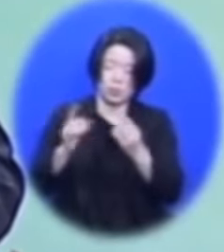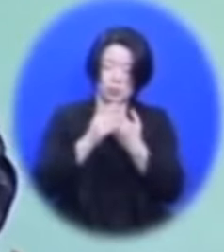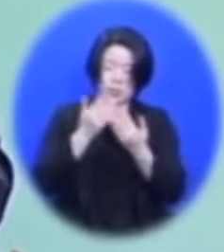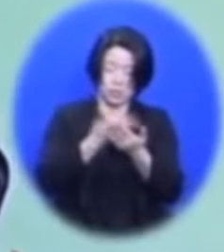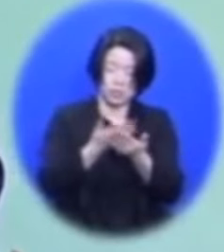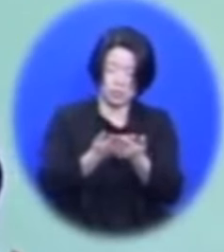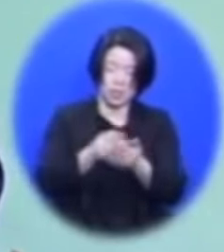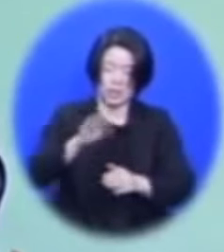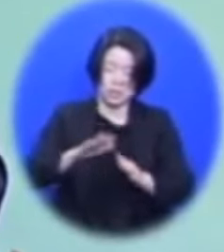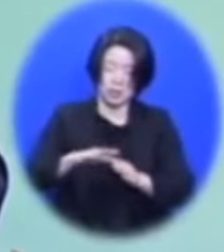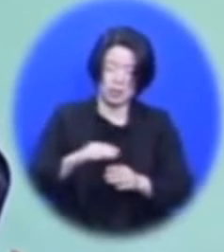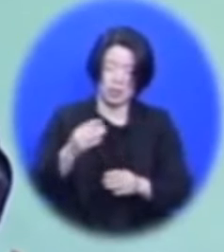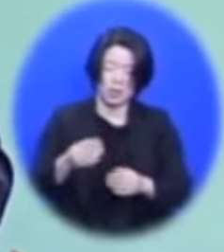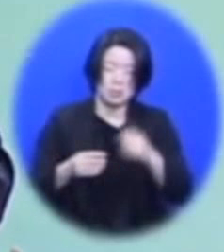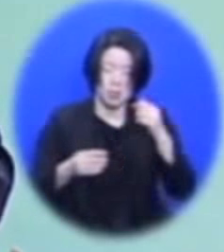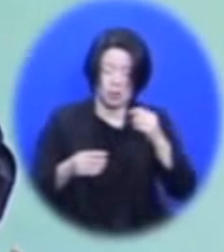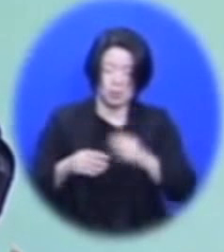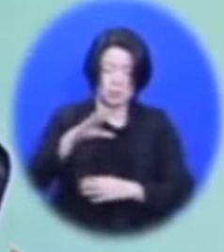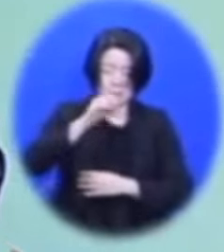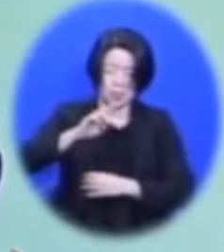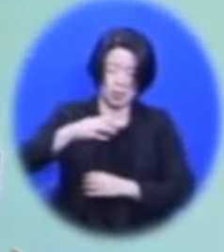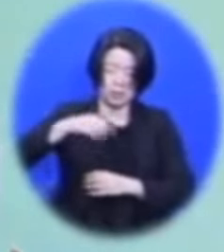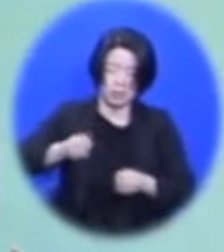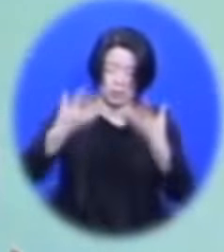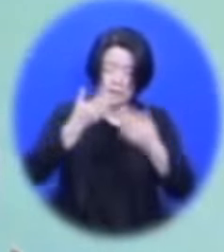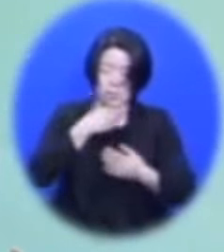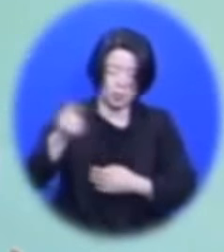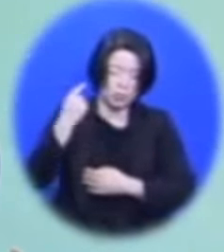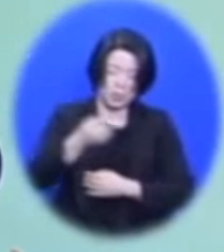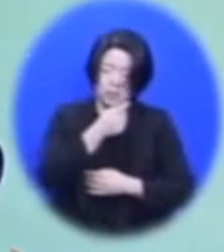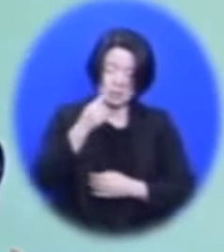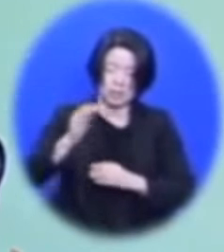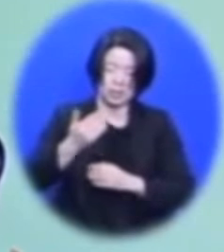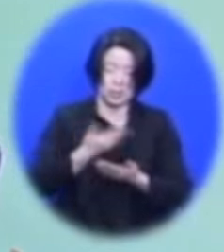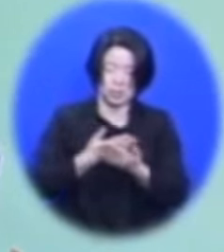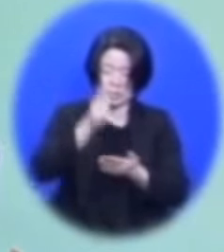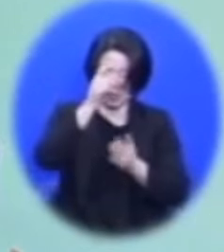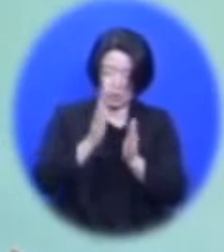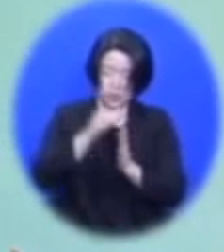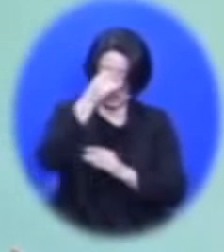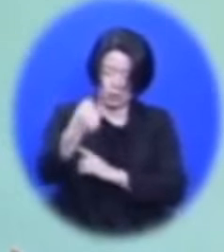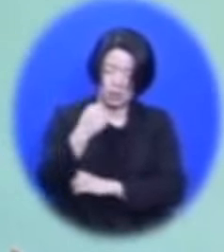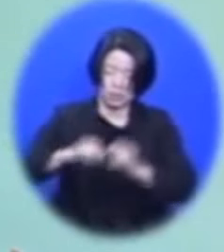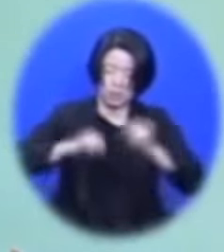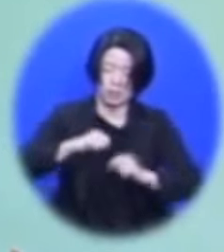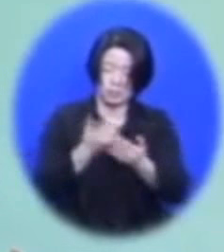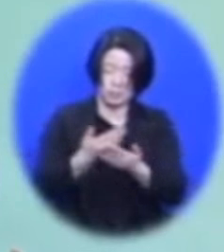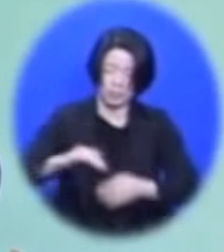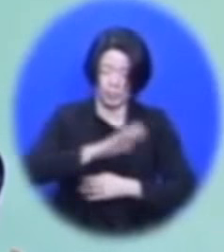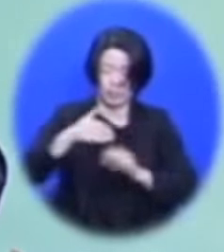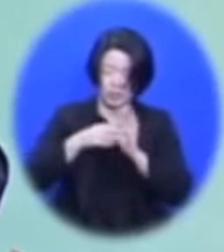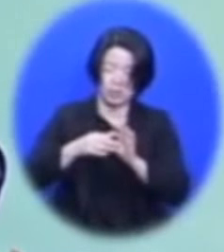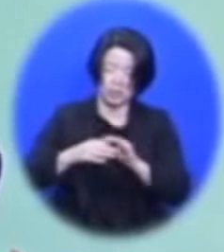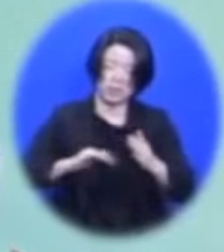이번 명절에 복음의 증인들이 다 되게 하시고 기도의 능력으로 역사하소서. 우리를 통하여